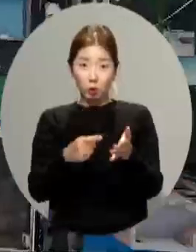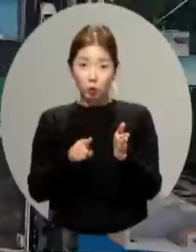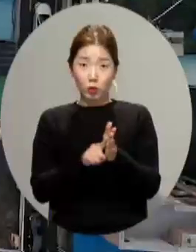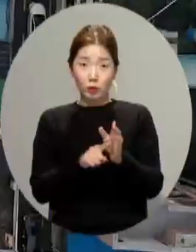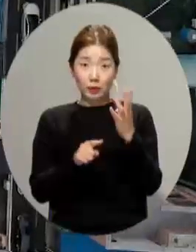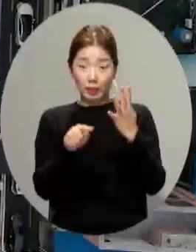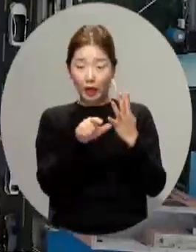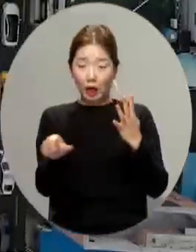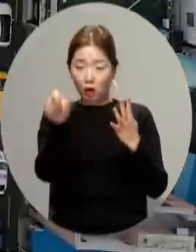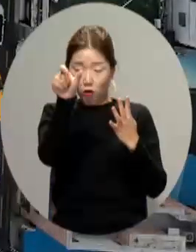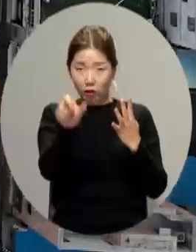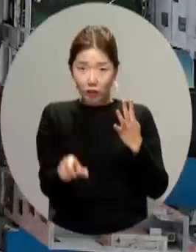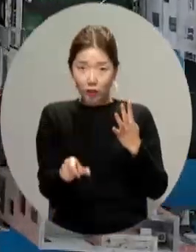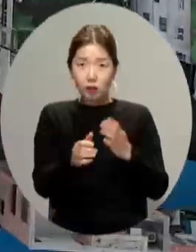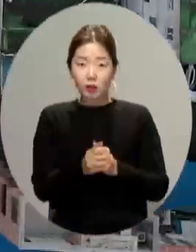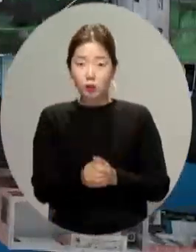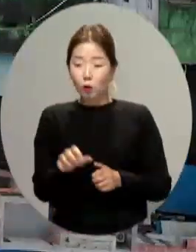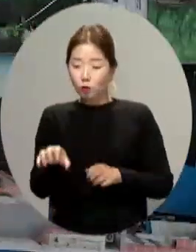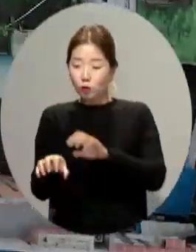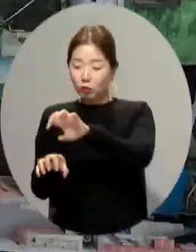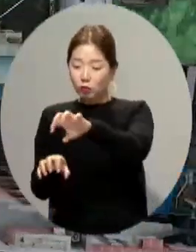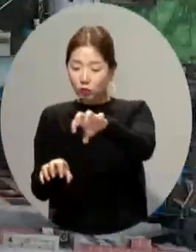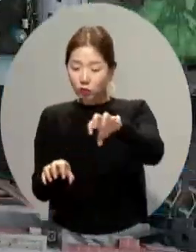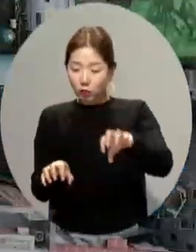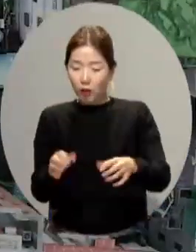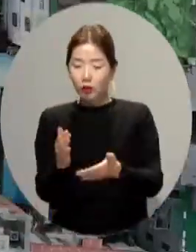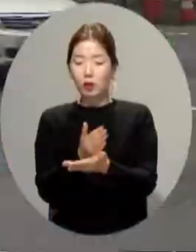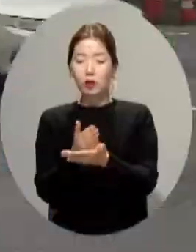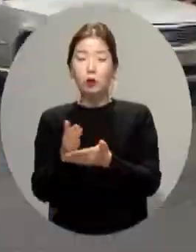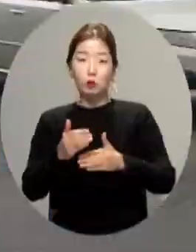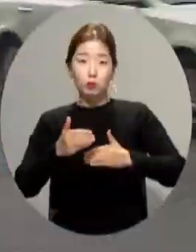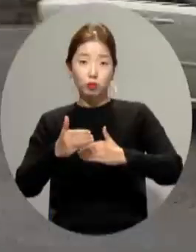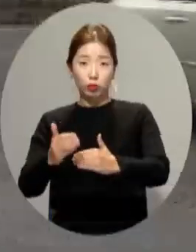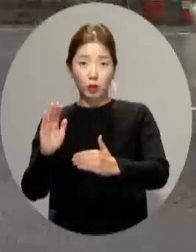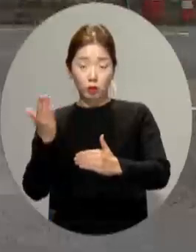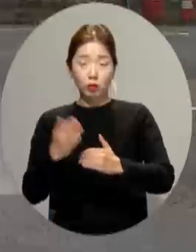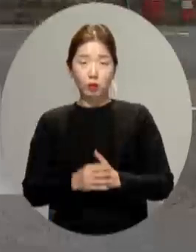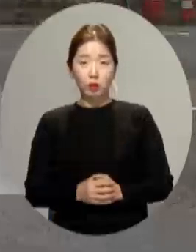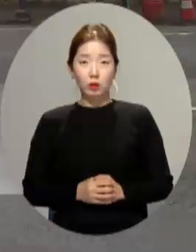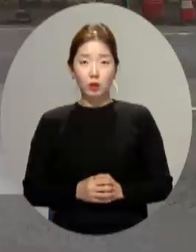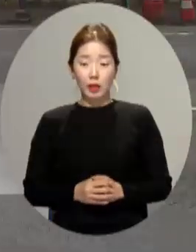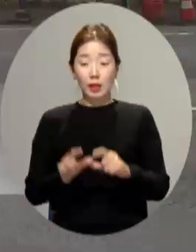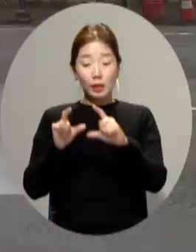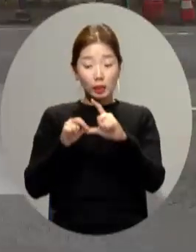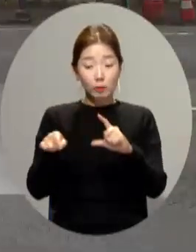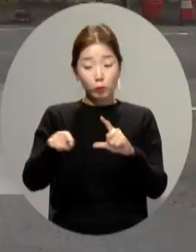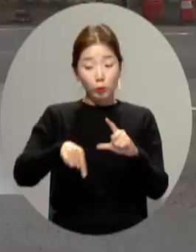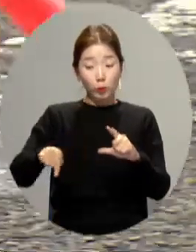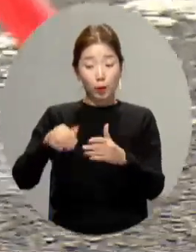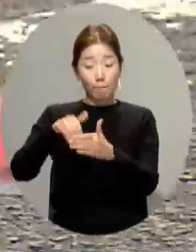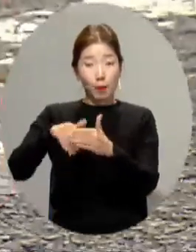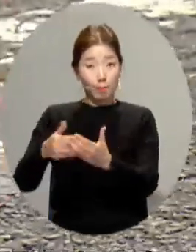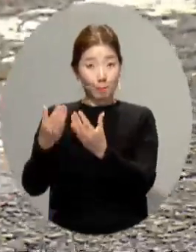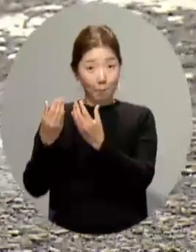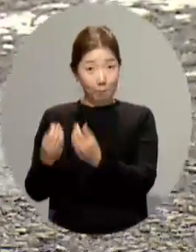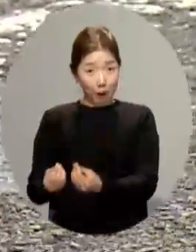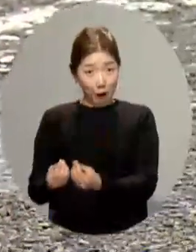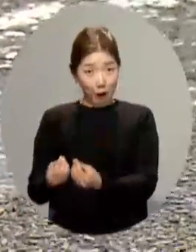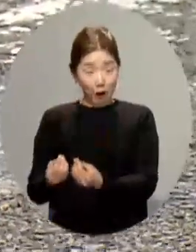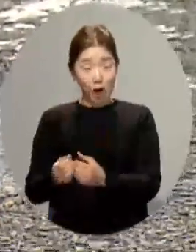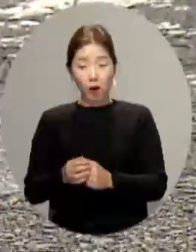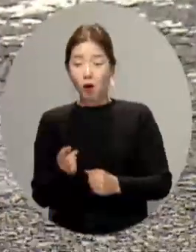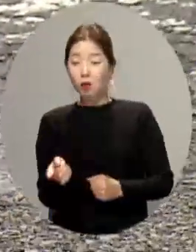충경로 사거리를 기점으로 구간별로 나눠 공사에 들어간 전주시. 일부 구간의 공사가 마무리되나